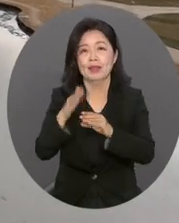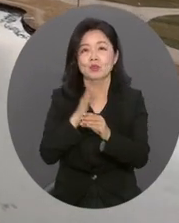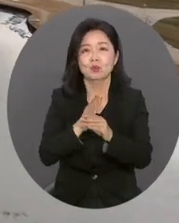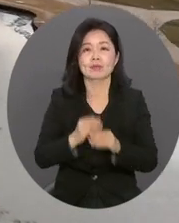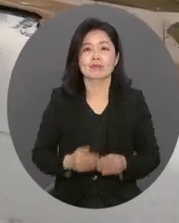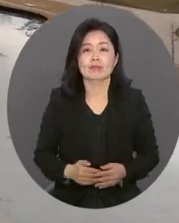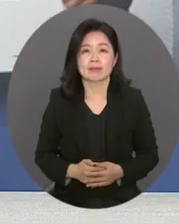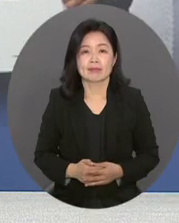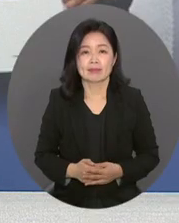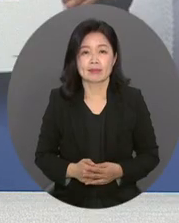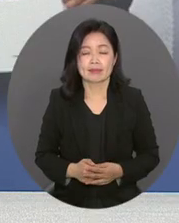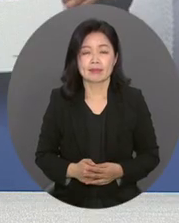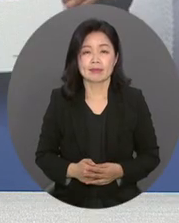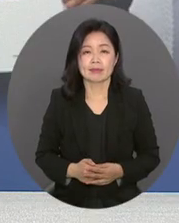최우식입니다.